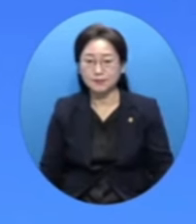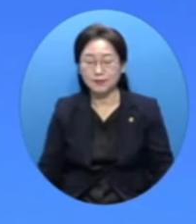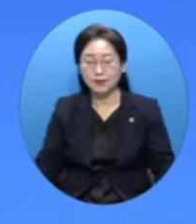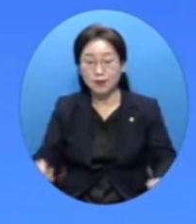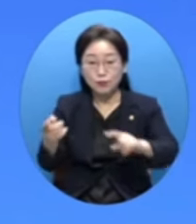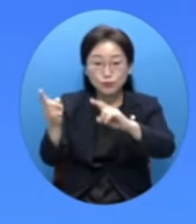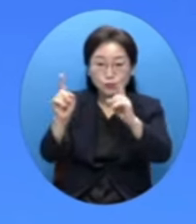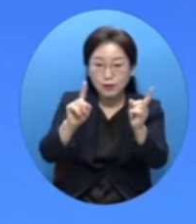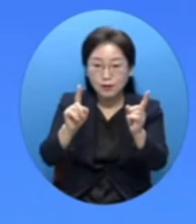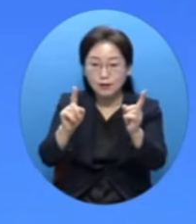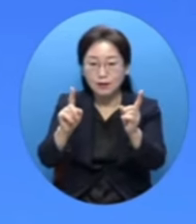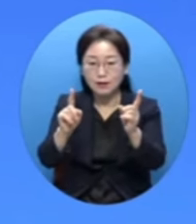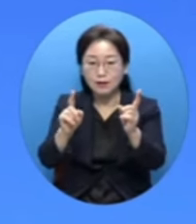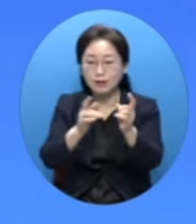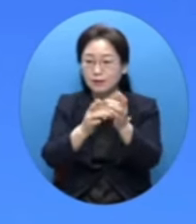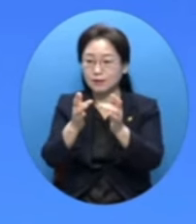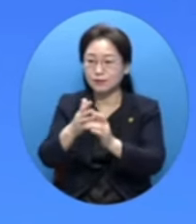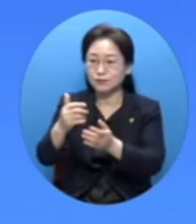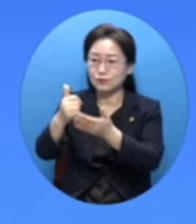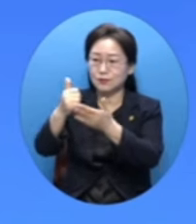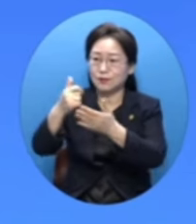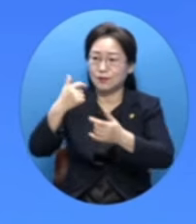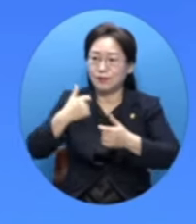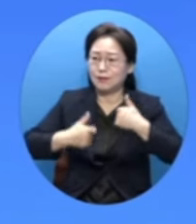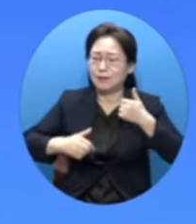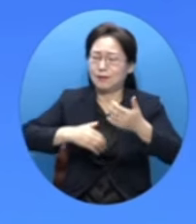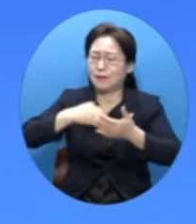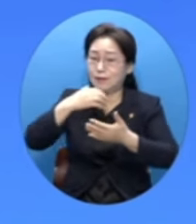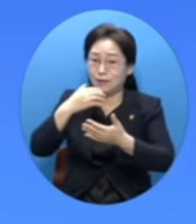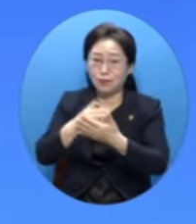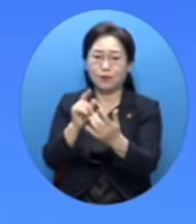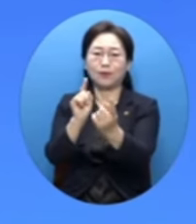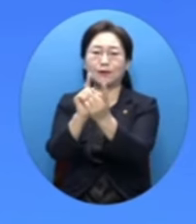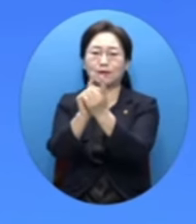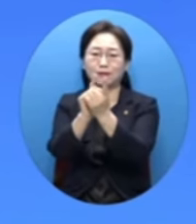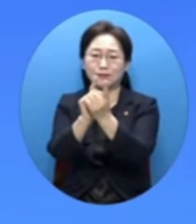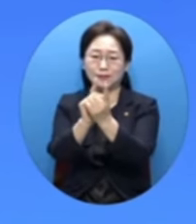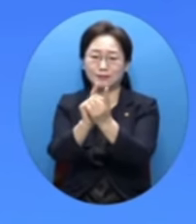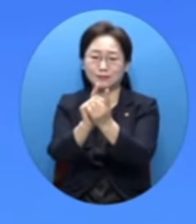부활하신 예수님을 기쁨과 감격으로 맞이했습니다.